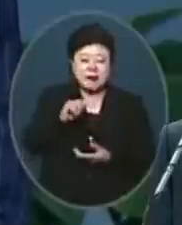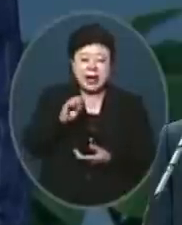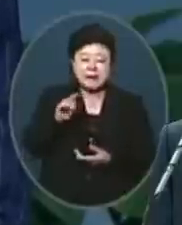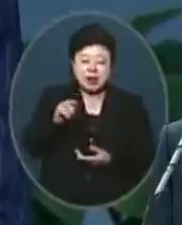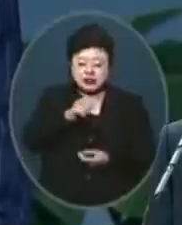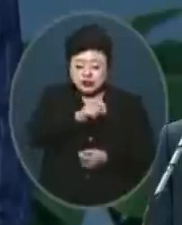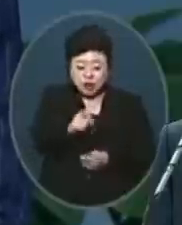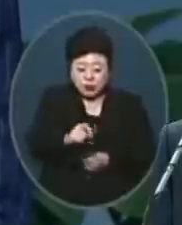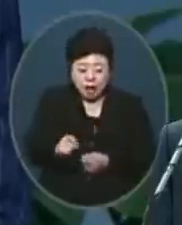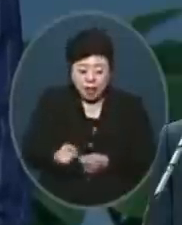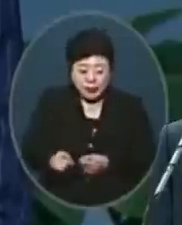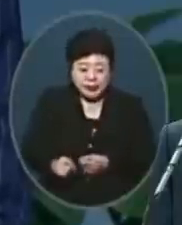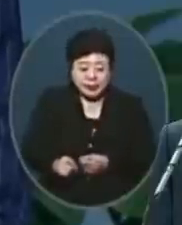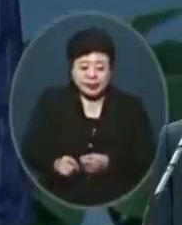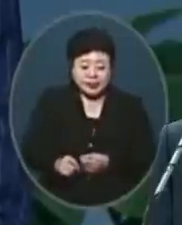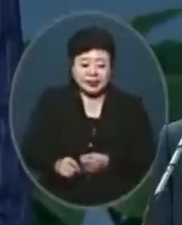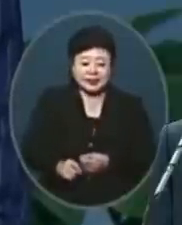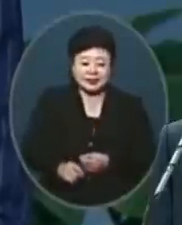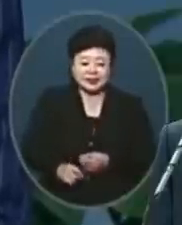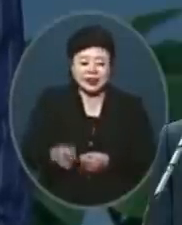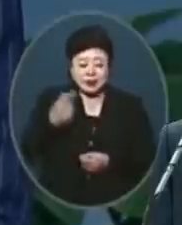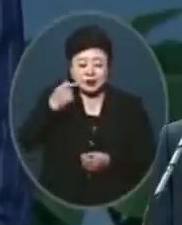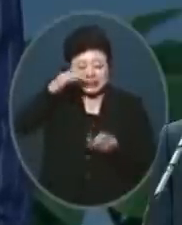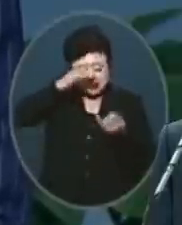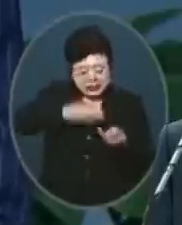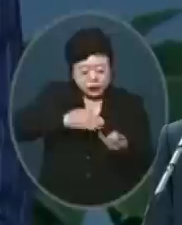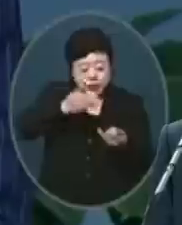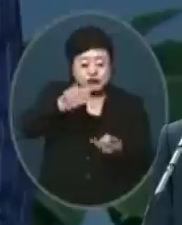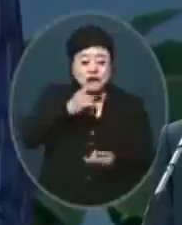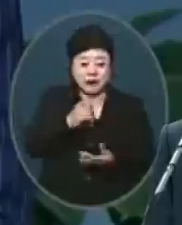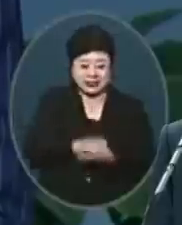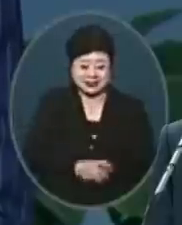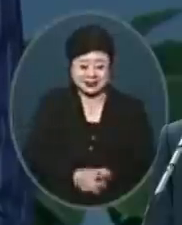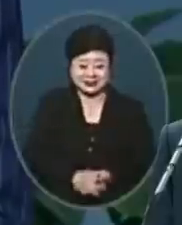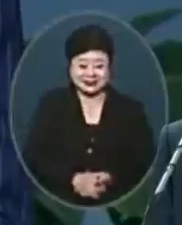지어오면 내가 기도를 해드리겠습니다.